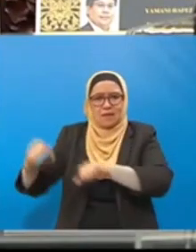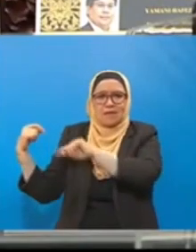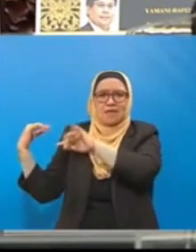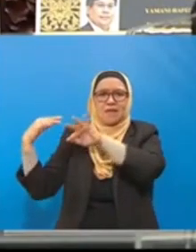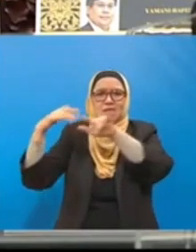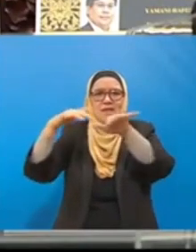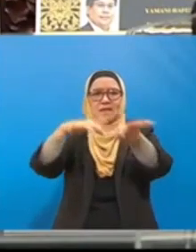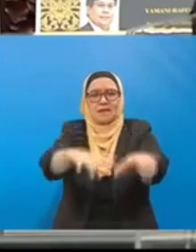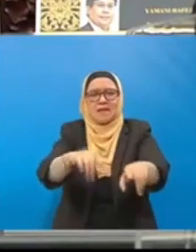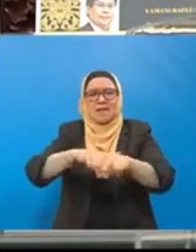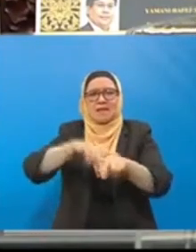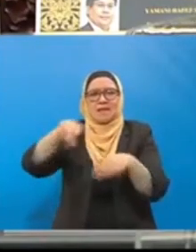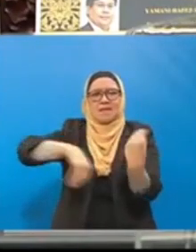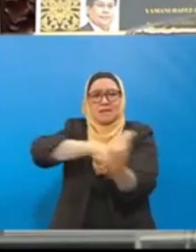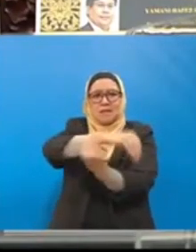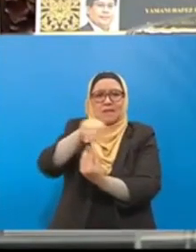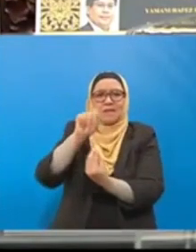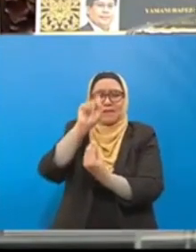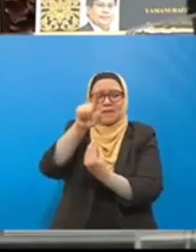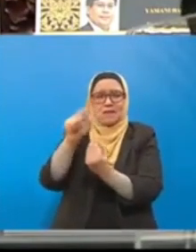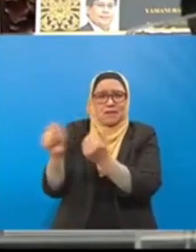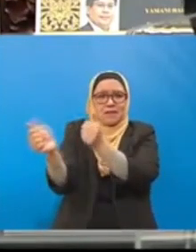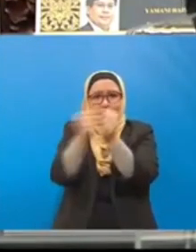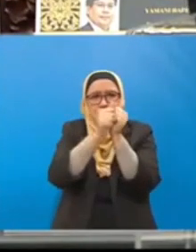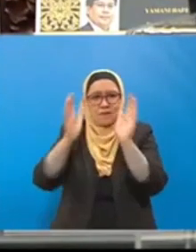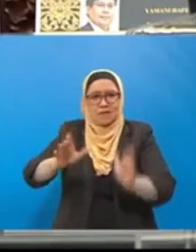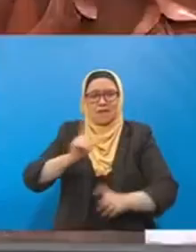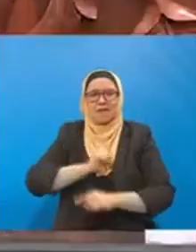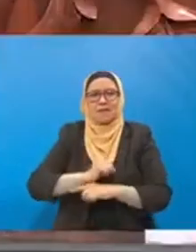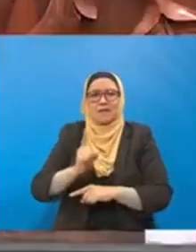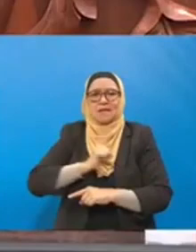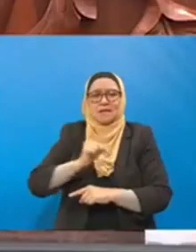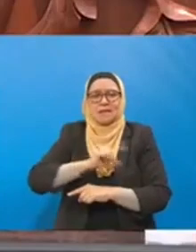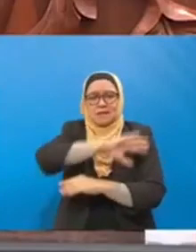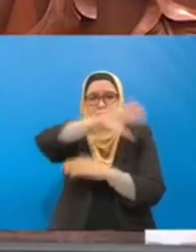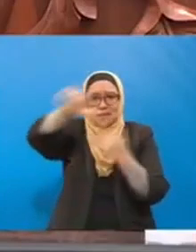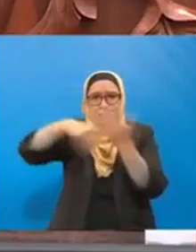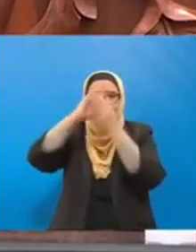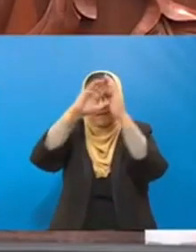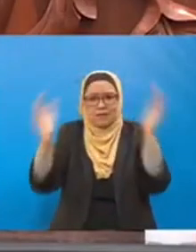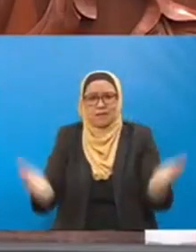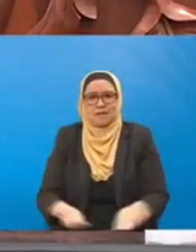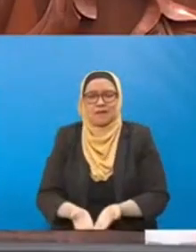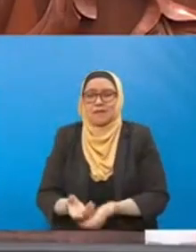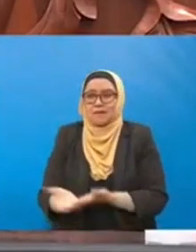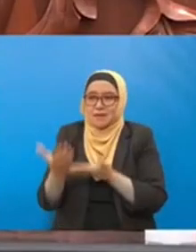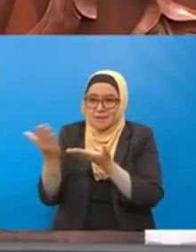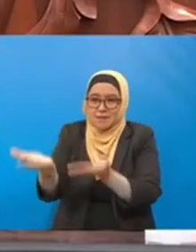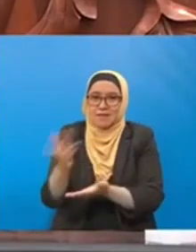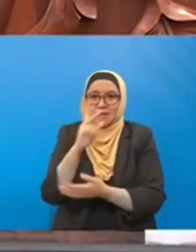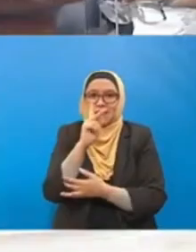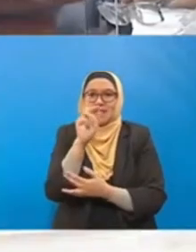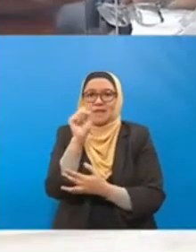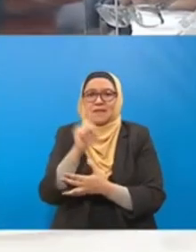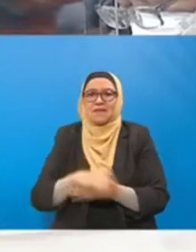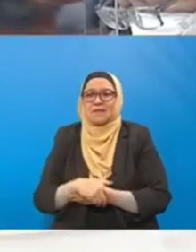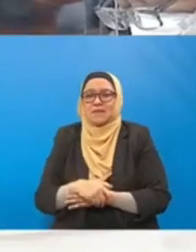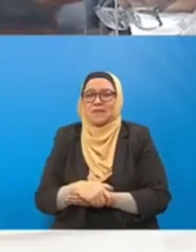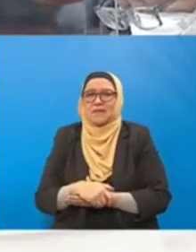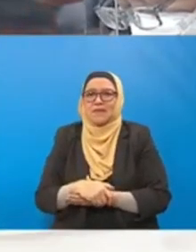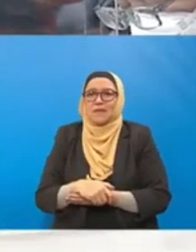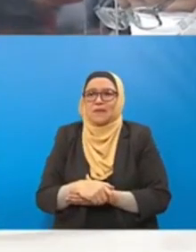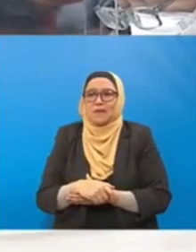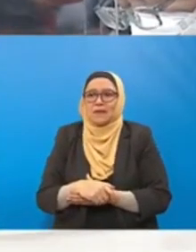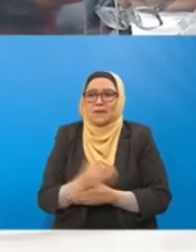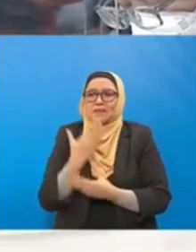dunia. Sekian, terima kasih. Terima kasih. Tuan Menteri, sila Kota Semerahan. Soalan tambahan pertama. Terima kasih